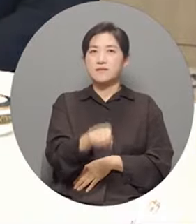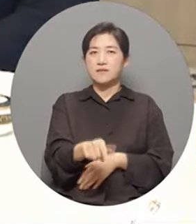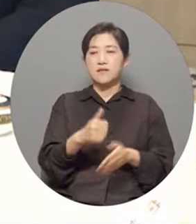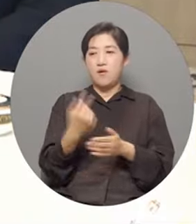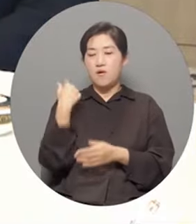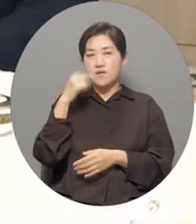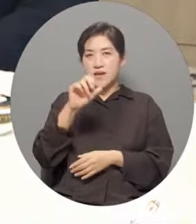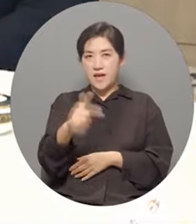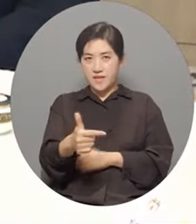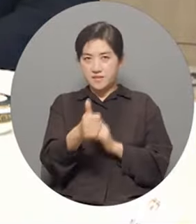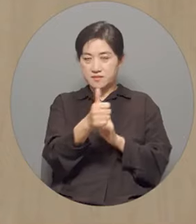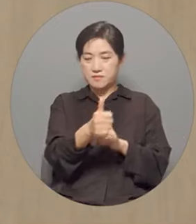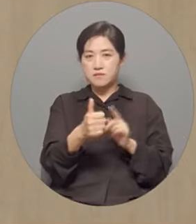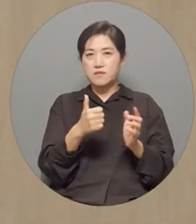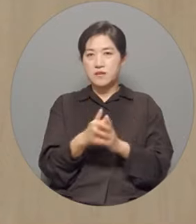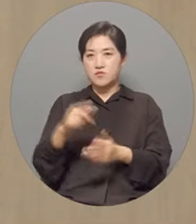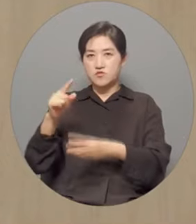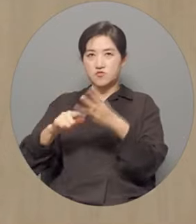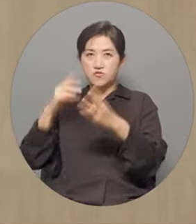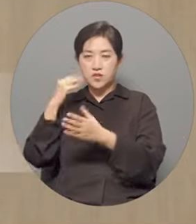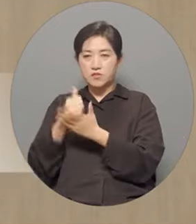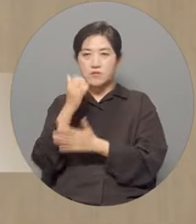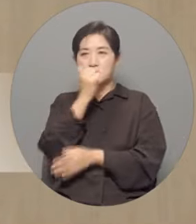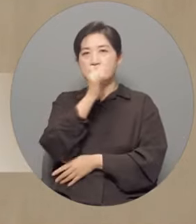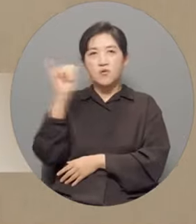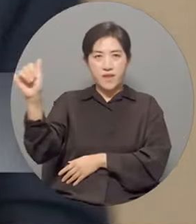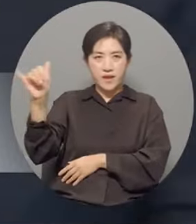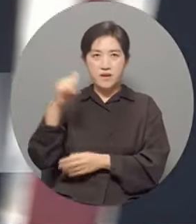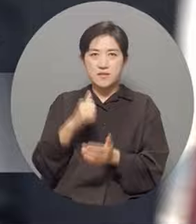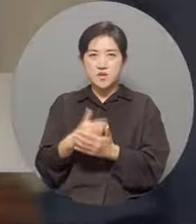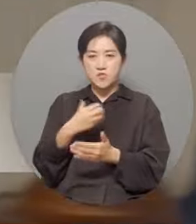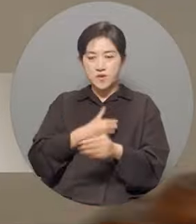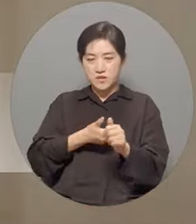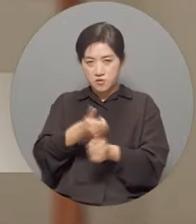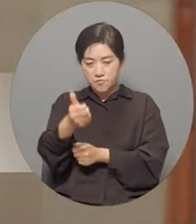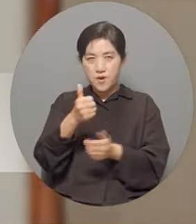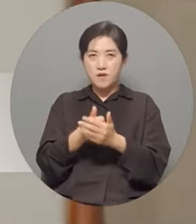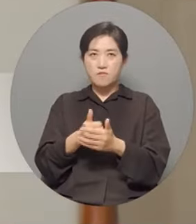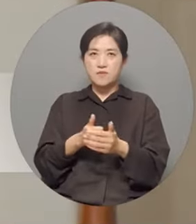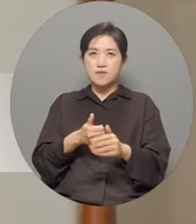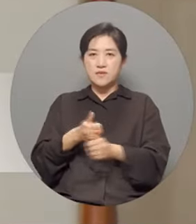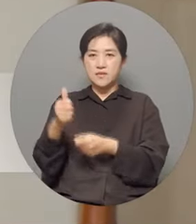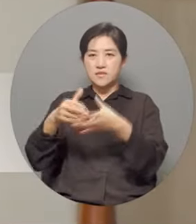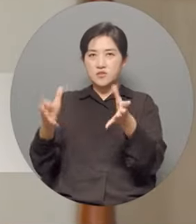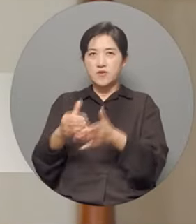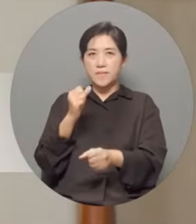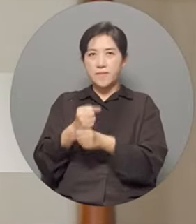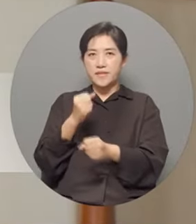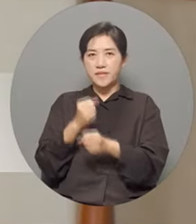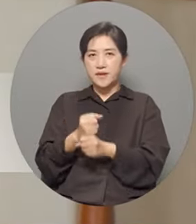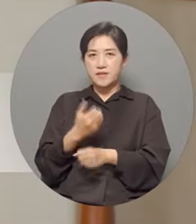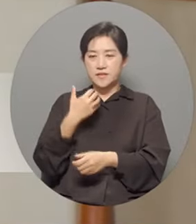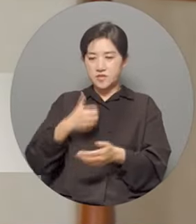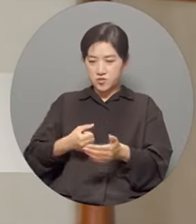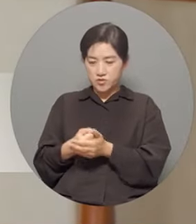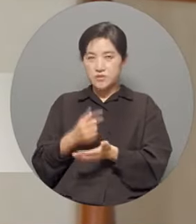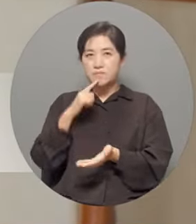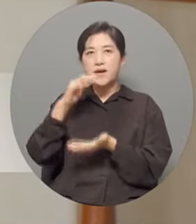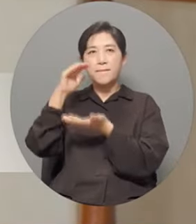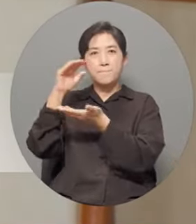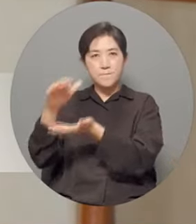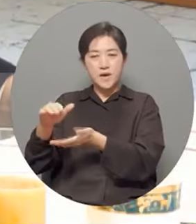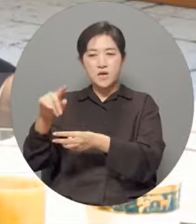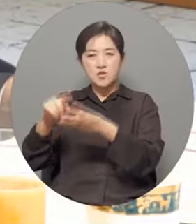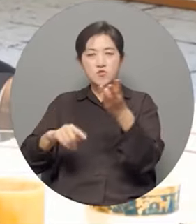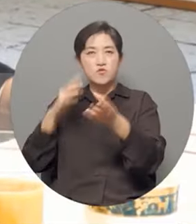어제 한의원장이 윤성열 대통령에게 전화를 걸어 위기를 극복하고이기는 정당을 만들겠다는 출마 결심을 전했고